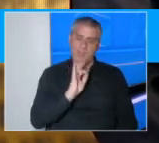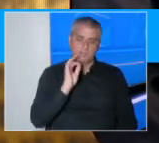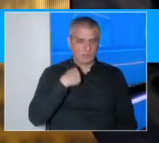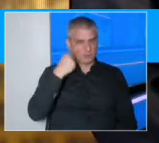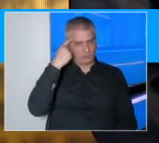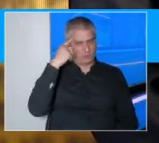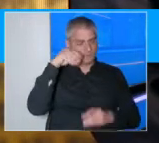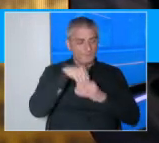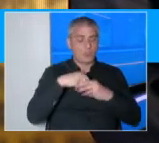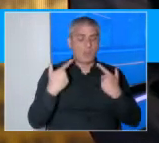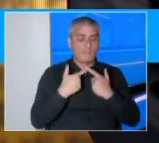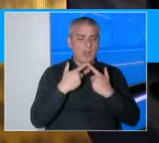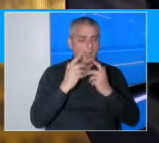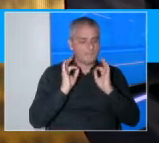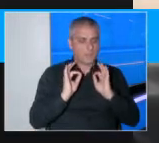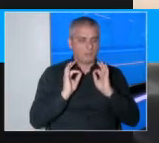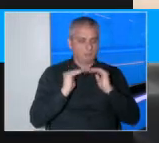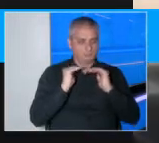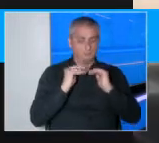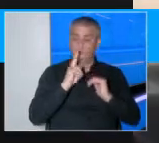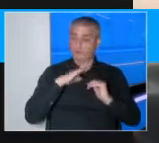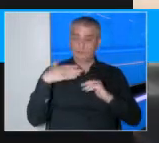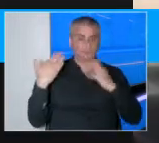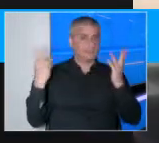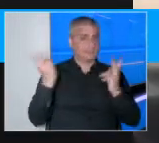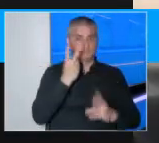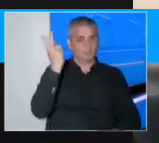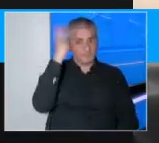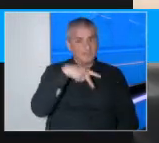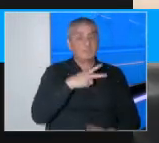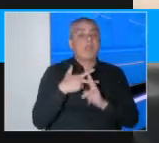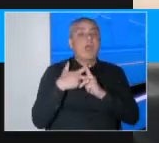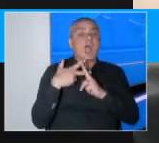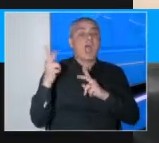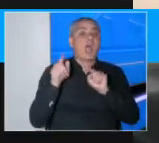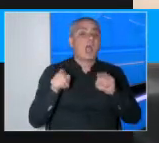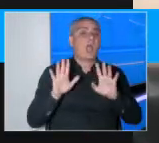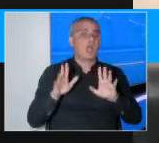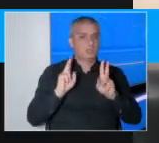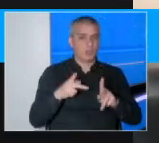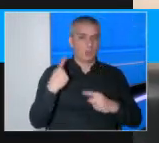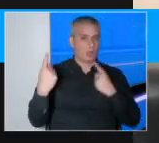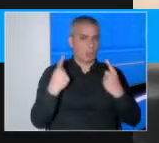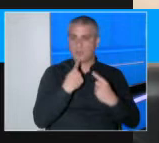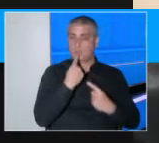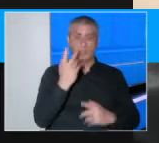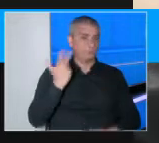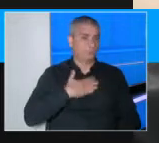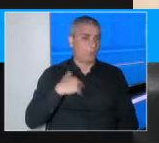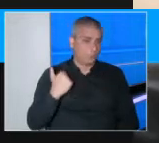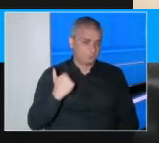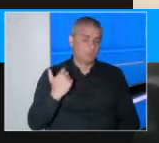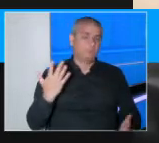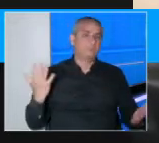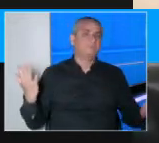חושב שבמסגרת מלחמה מבוקרת, ששני הצדדים מבינים שרק בצורה כזאת הם יוכלו כל אחד לומר את דברו,